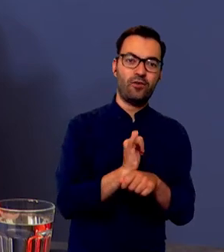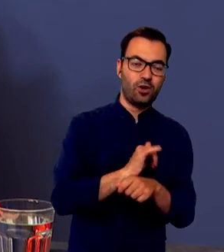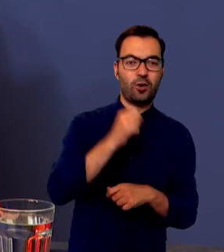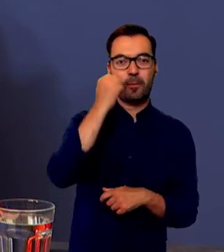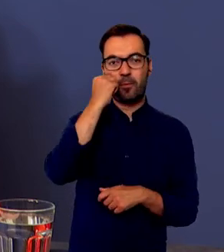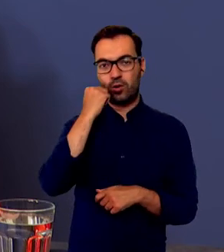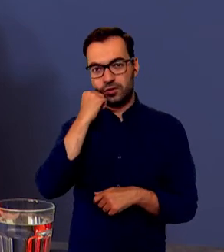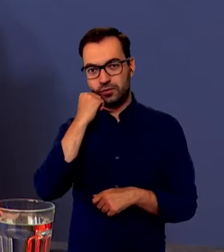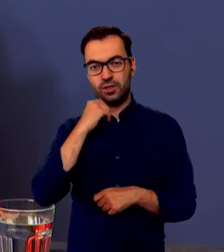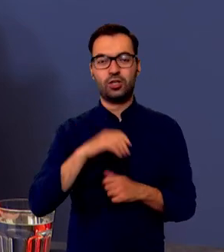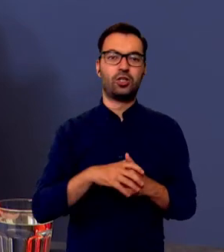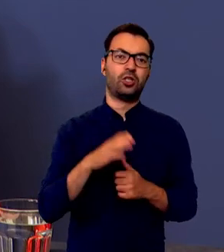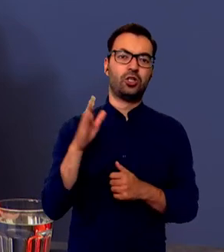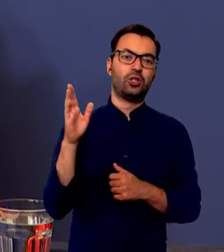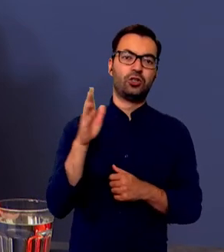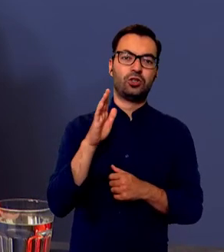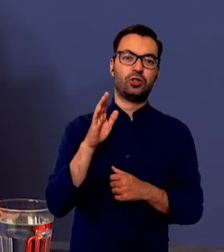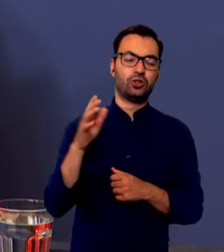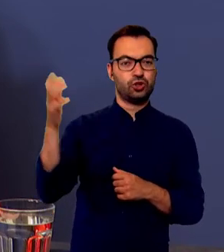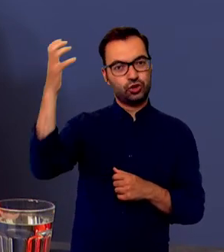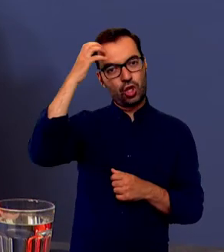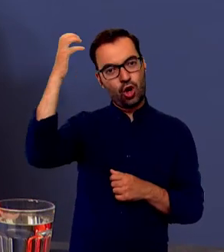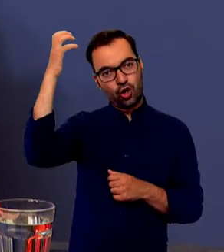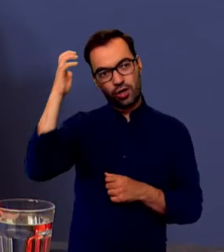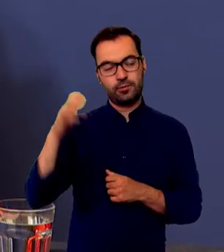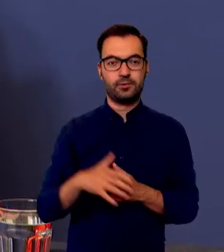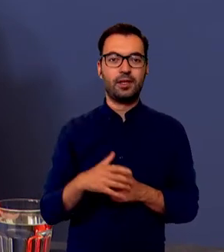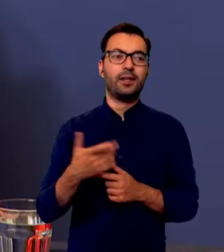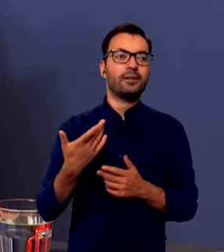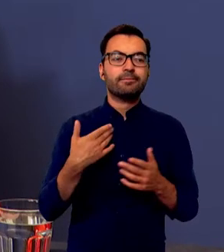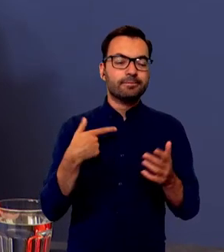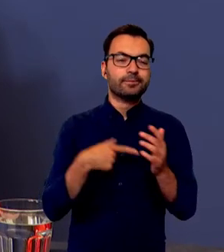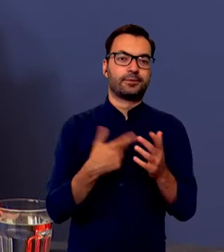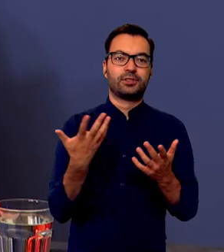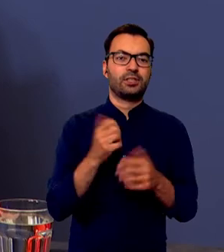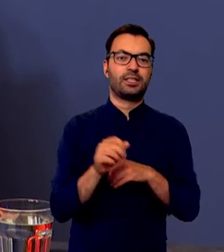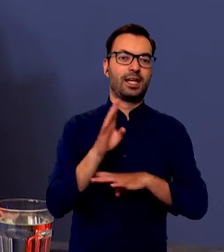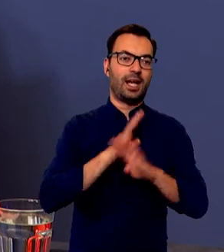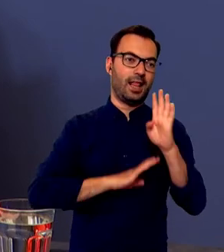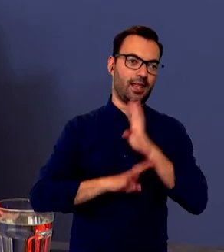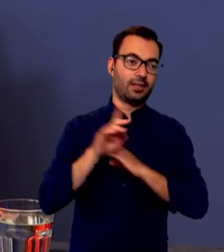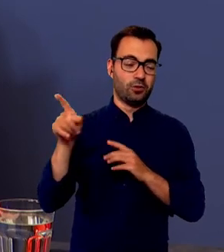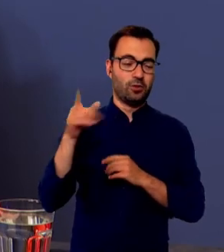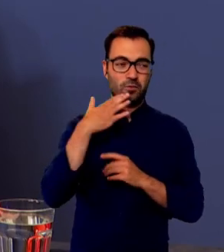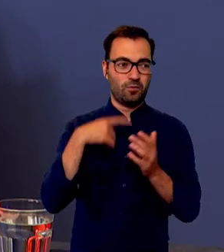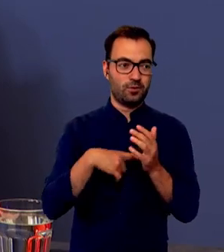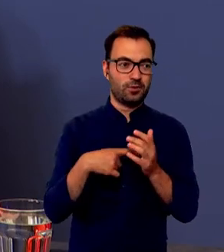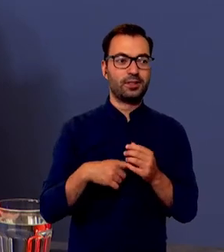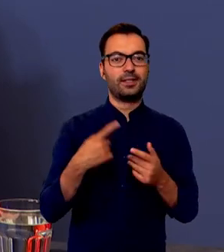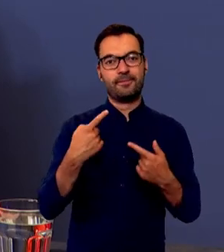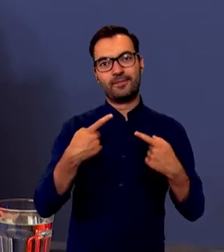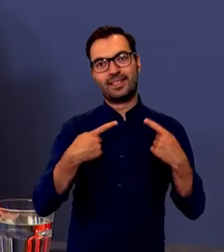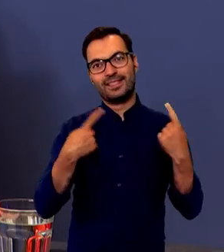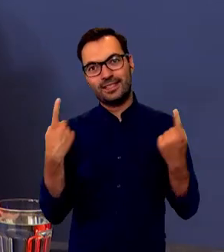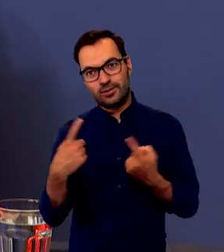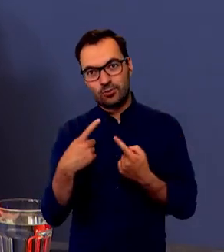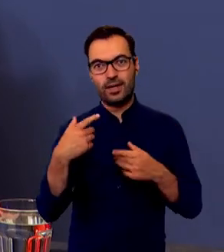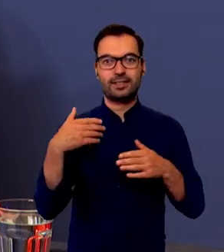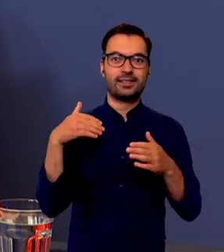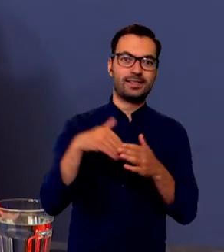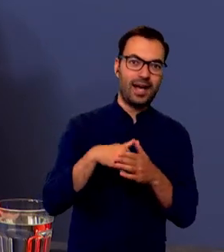Moskwy, Sztokholmu. Wysyła wszędzie tam, gdzie znajdzie się na nie klient. To jest dokładnie to, o czym mówisz, że pewne procedery,